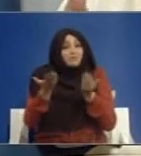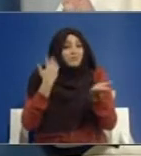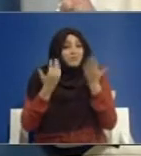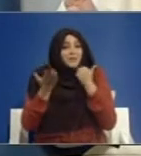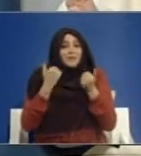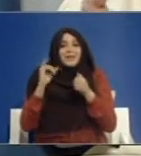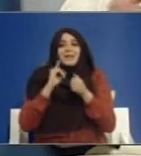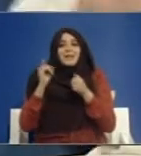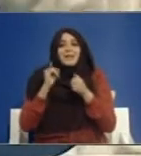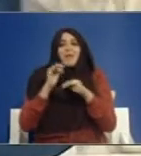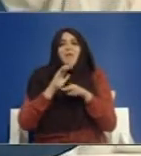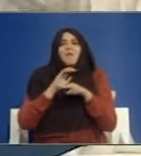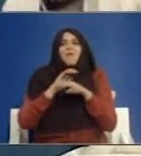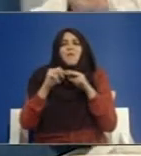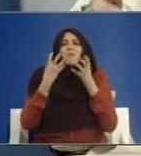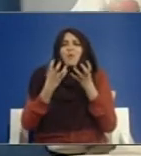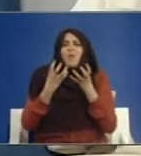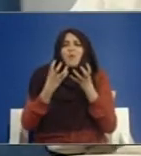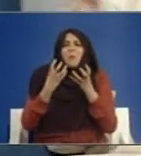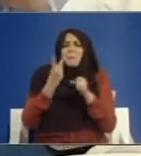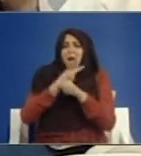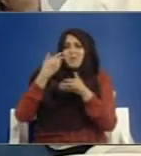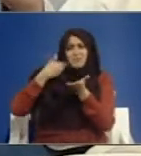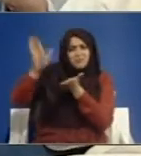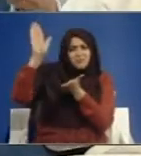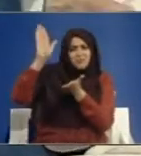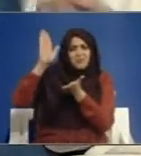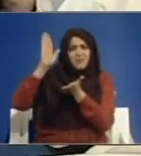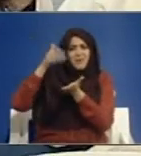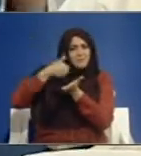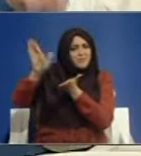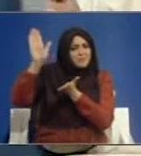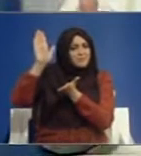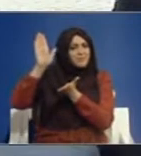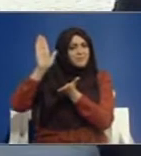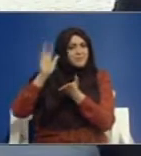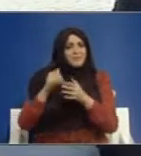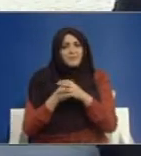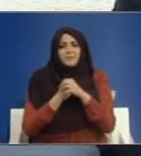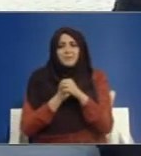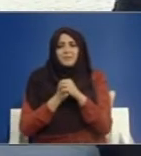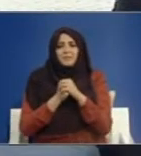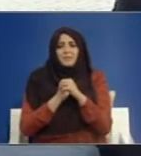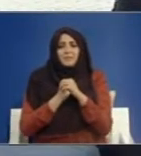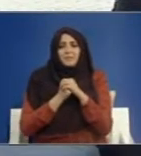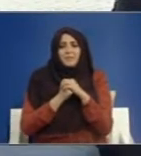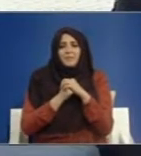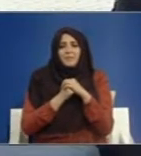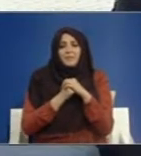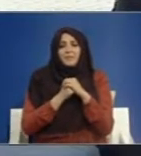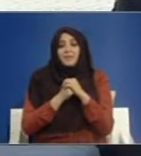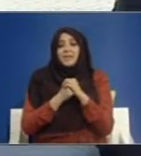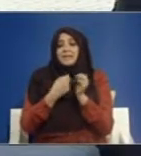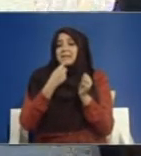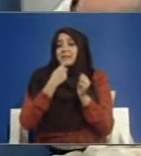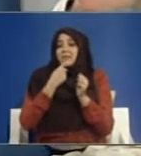ويا باغي الشر أدبر، أقصر أقصر أقصر يا روح. إذن هذا معناه